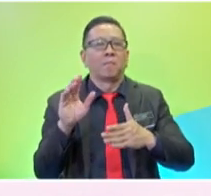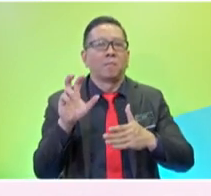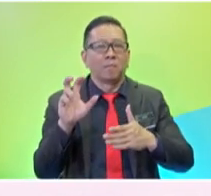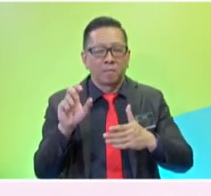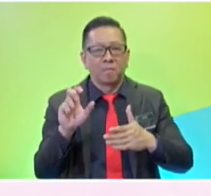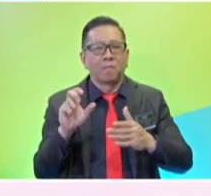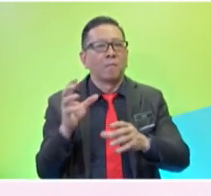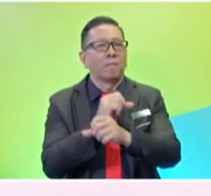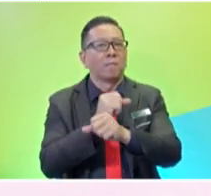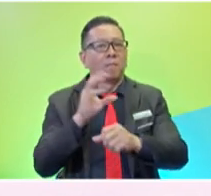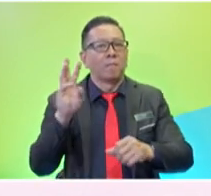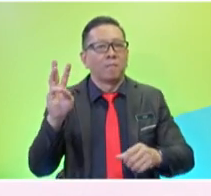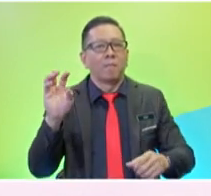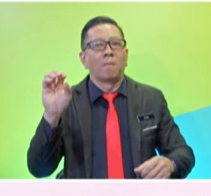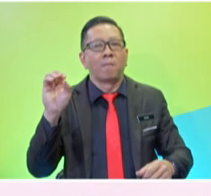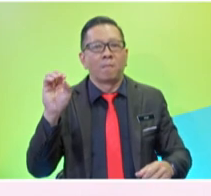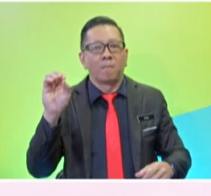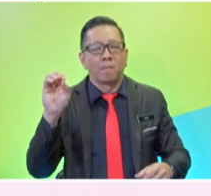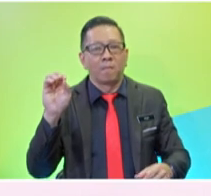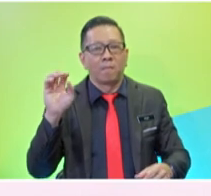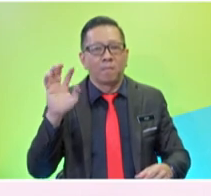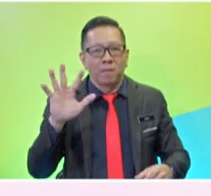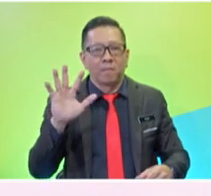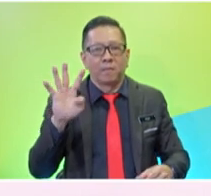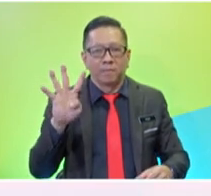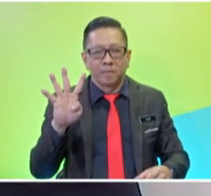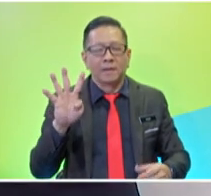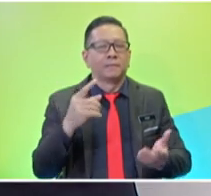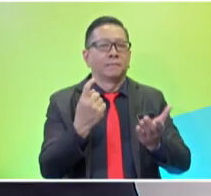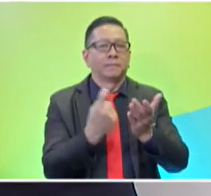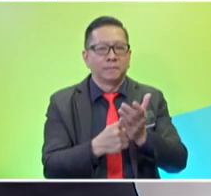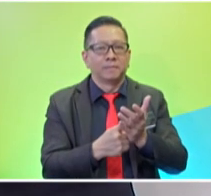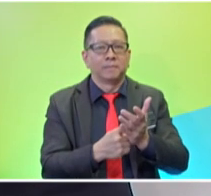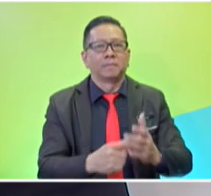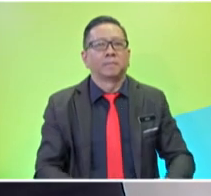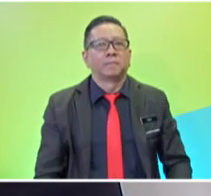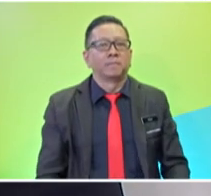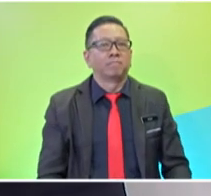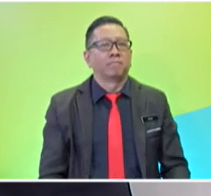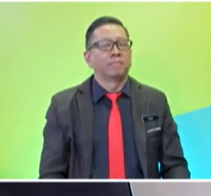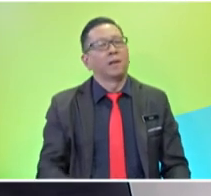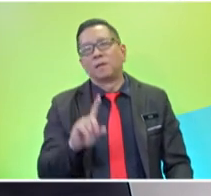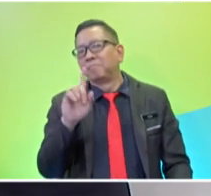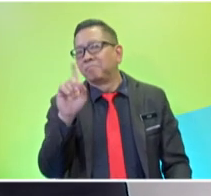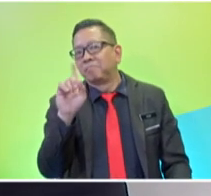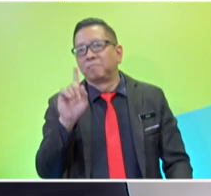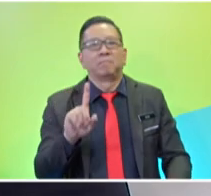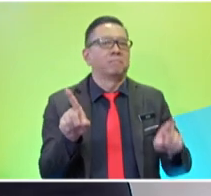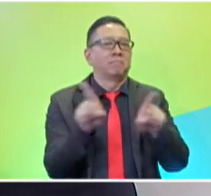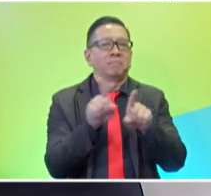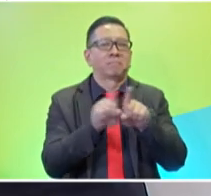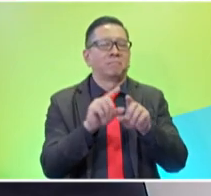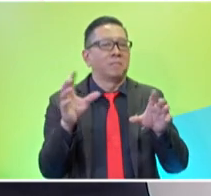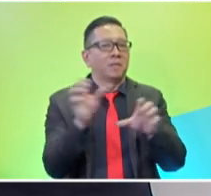akan mempelajahi adalah 654 Sin mana-mana kaidah kita boleh akan dapat